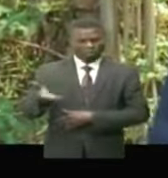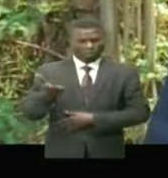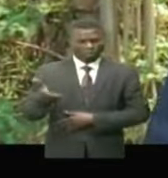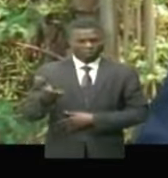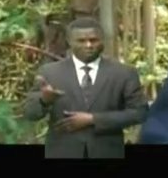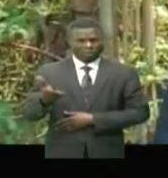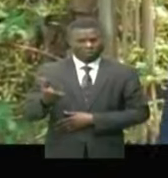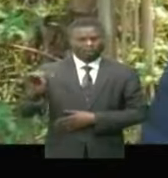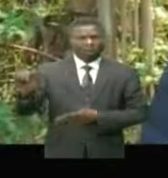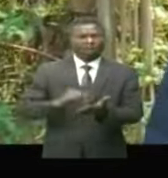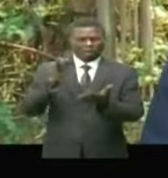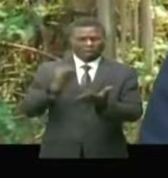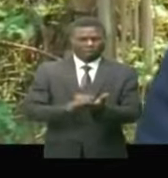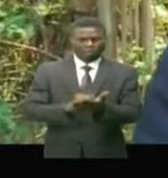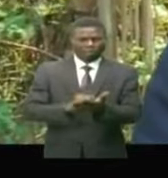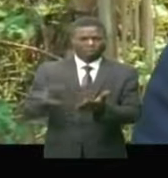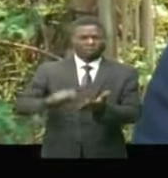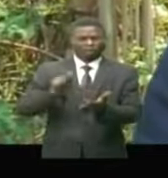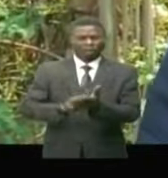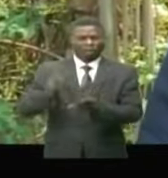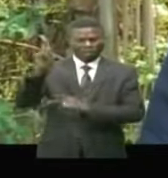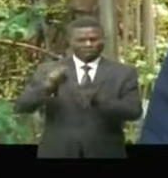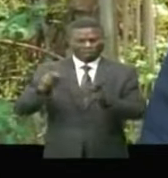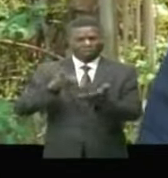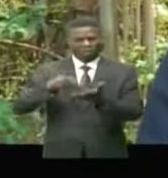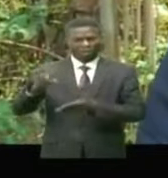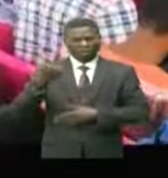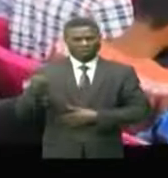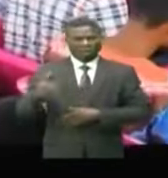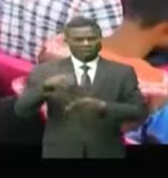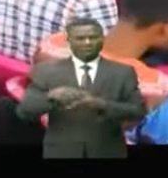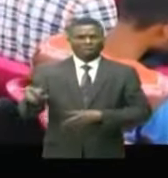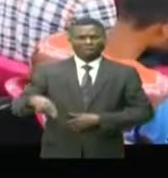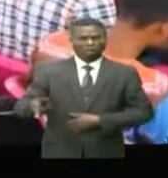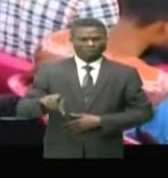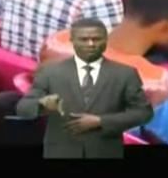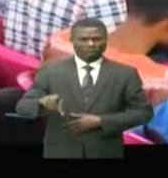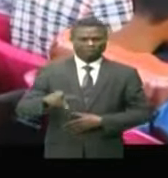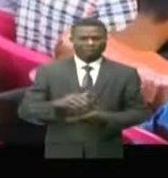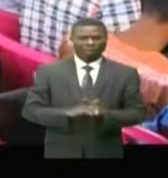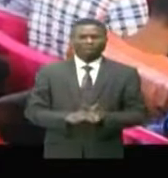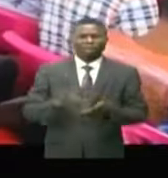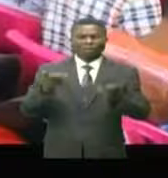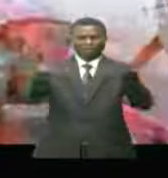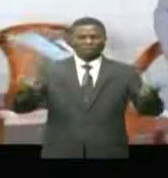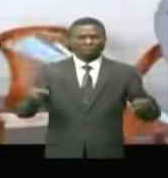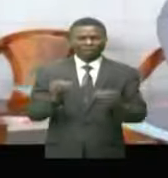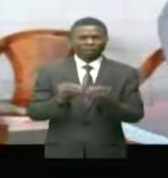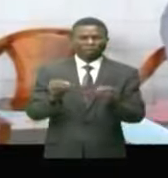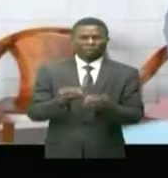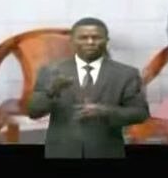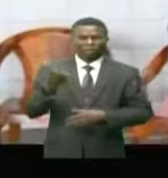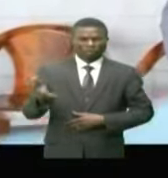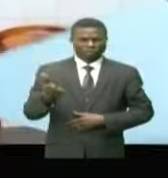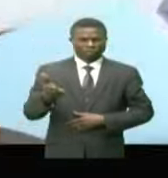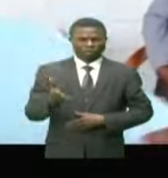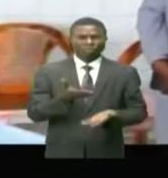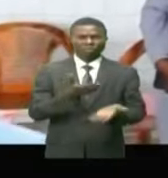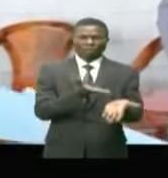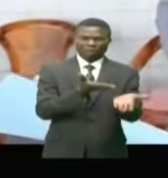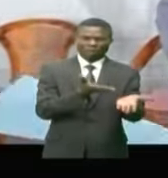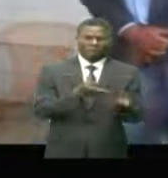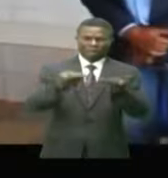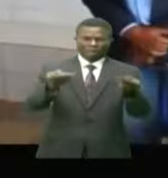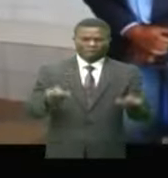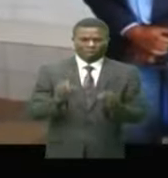des impôts et taxes que paye la population au niveau de la province. C'est la salle des réunions de Blue Airlines qui a servi de cadre